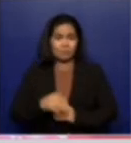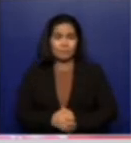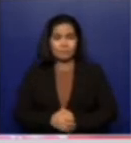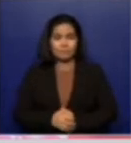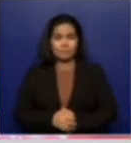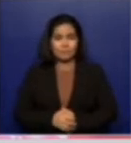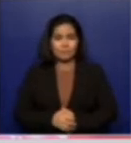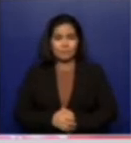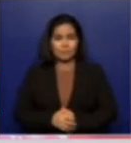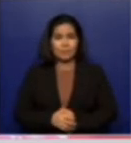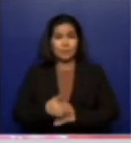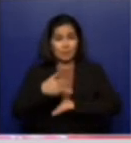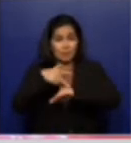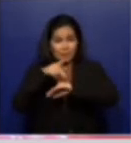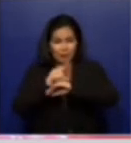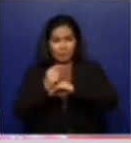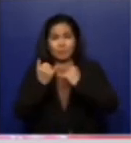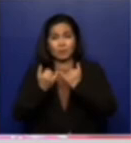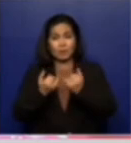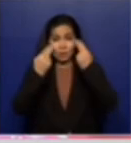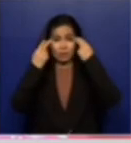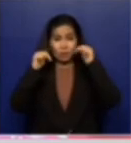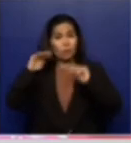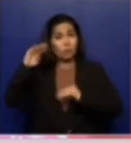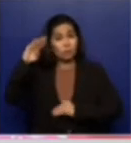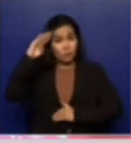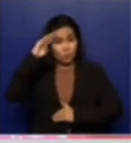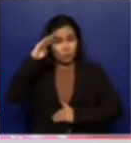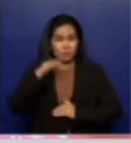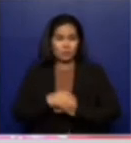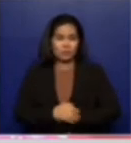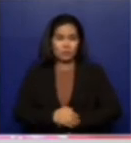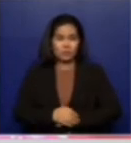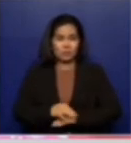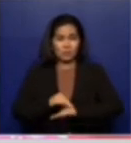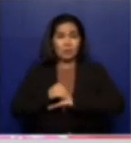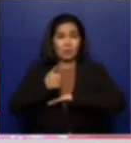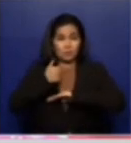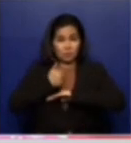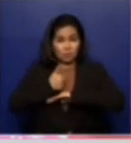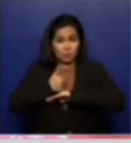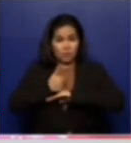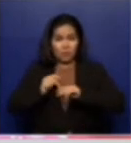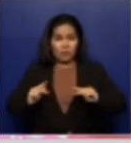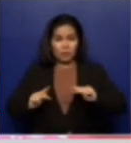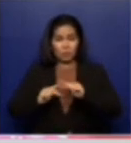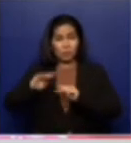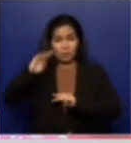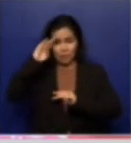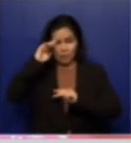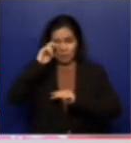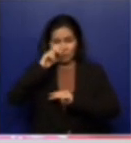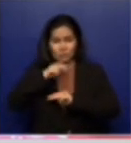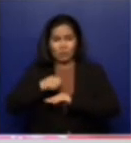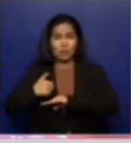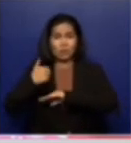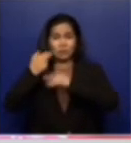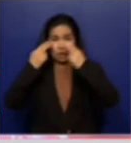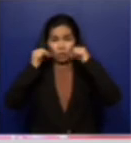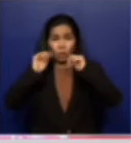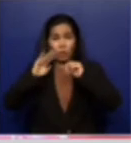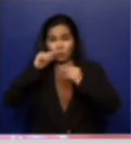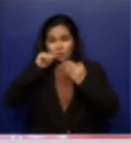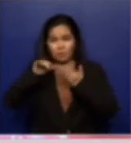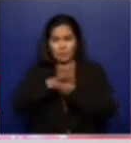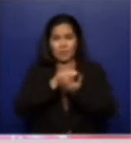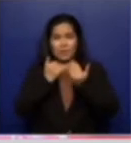พลเอกประยุทธ์จันทร์โอชาในฐานะที่เป็นนายกและเป็นรัฐมนตรีว่าการกระทรวงกลาโหมกำลังทำให้ก